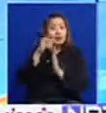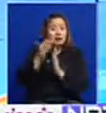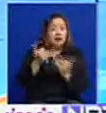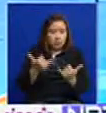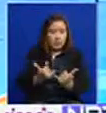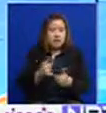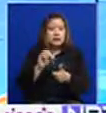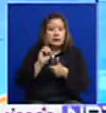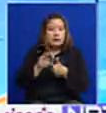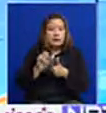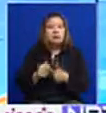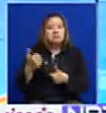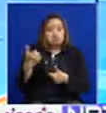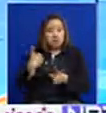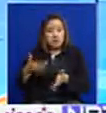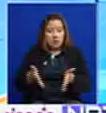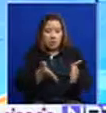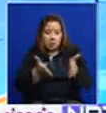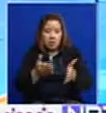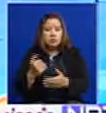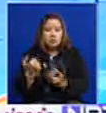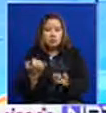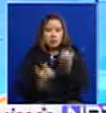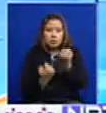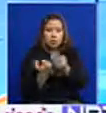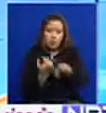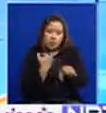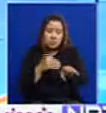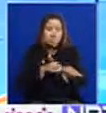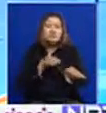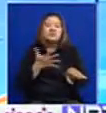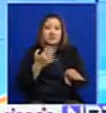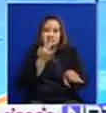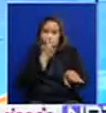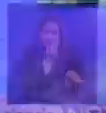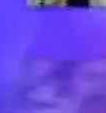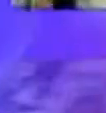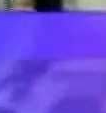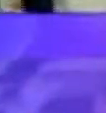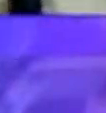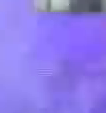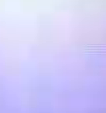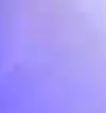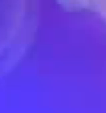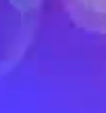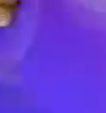การเลี่ยงเพื่อบรรเทาปัญหาการจราจรติดตามในช่วงของตะลุยเมืองครับ